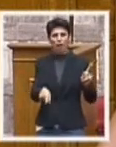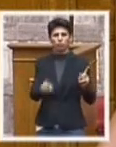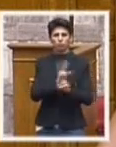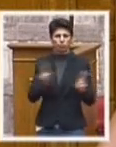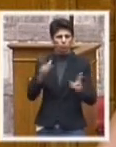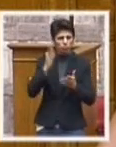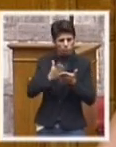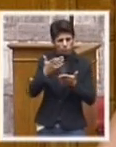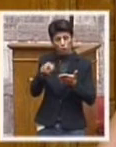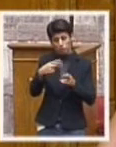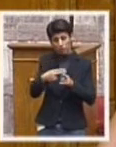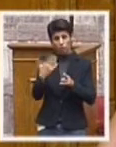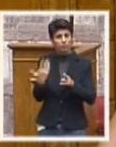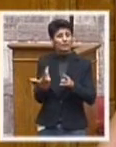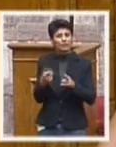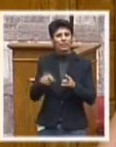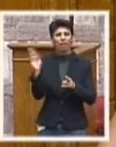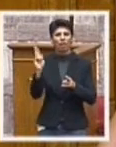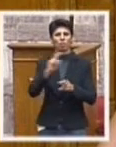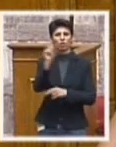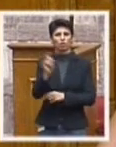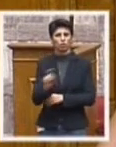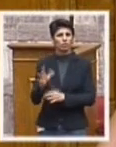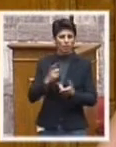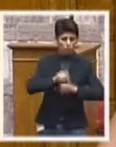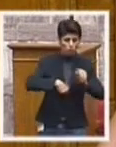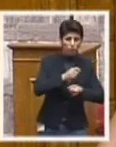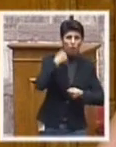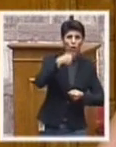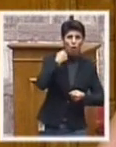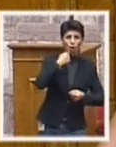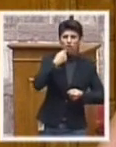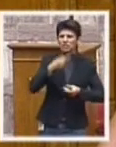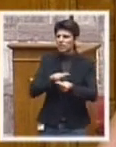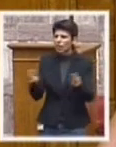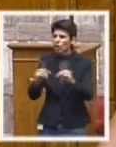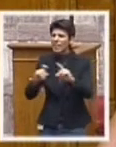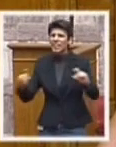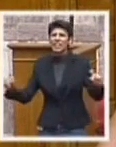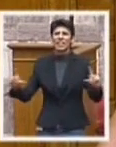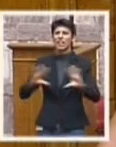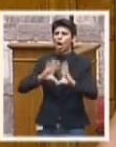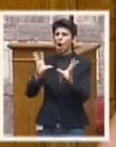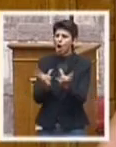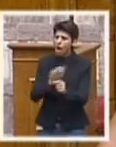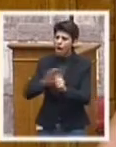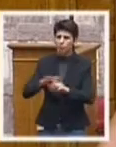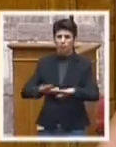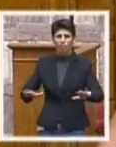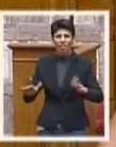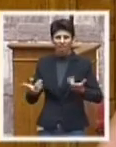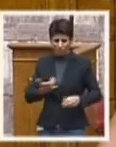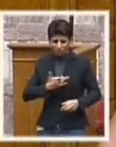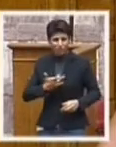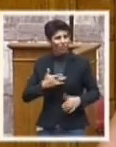την αλωτρίωση είναι η σύγχρονη ρυθμή ζωής και η προσπάθεια των γονέων για παροχή όλων των ελληνικών αγαθών στα παιδιά τους. Τι συμβαίνει όμως με τον